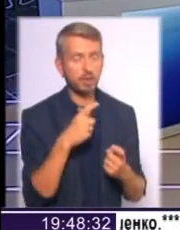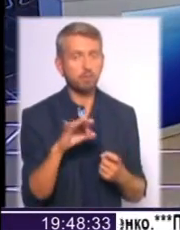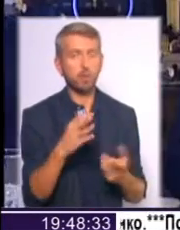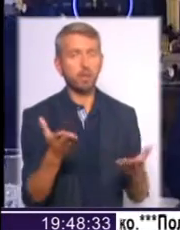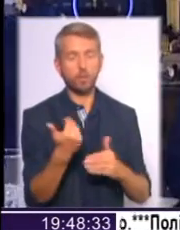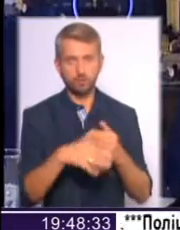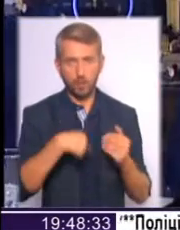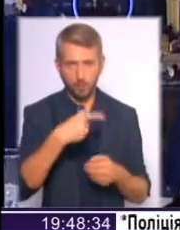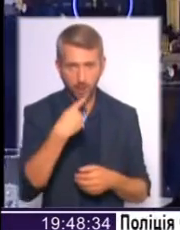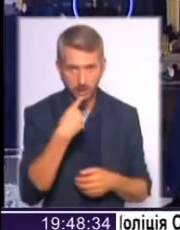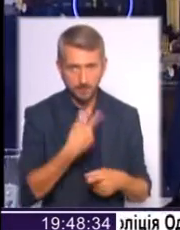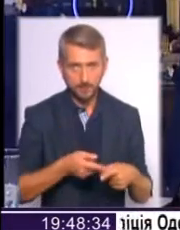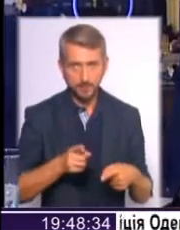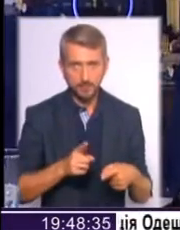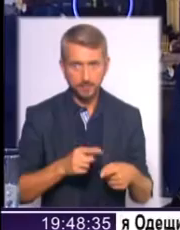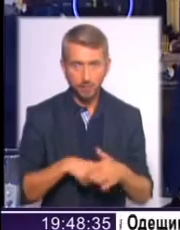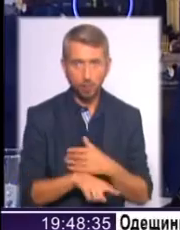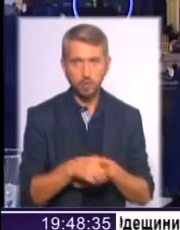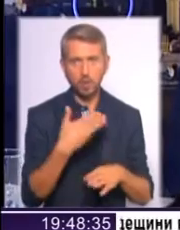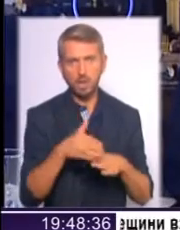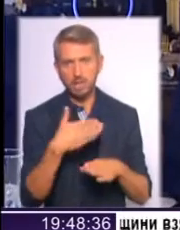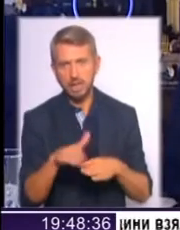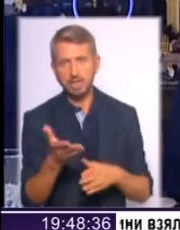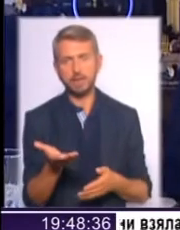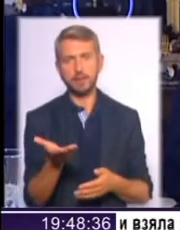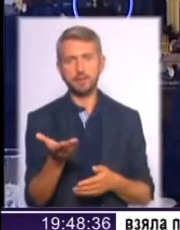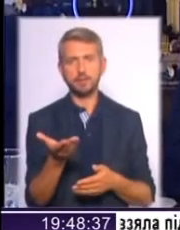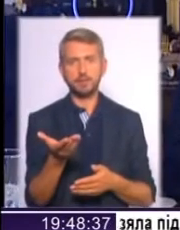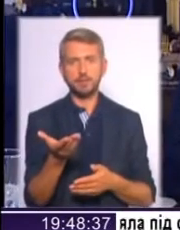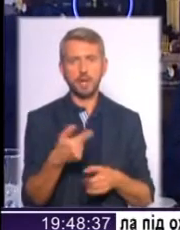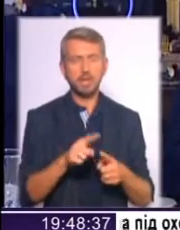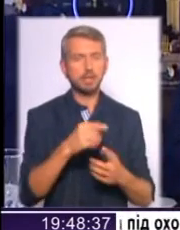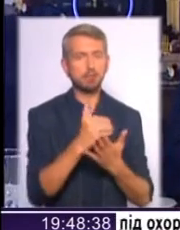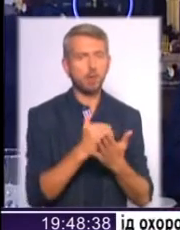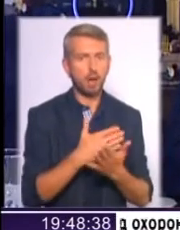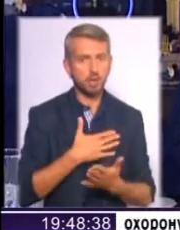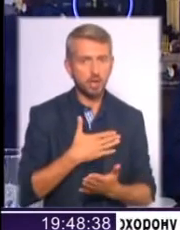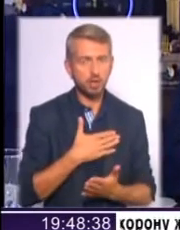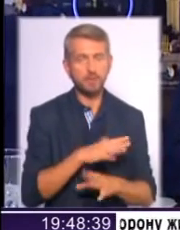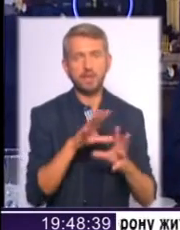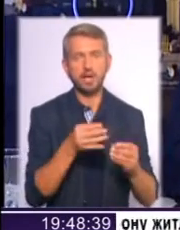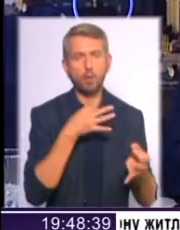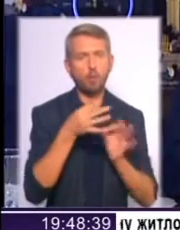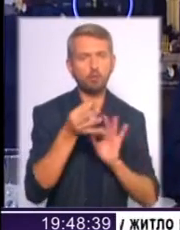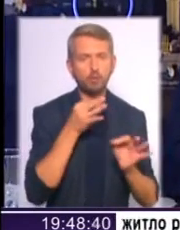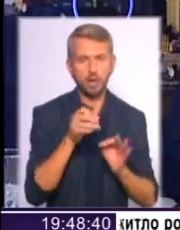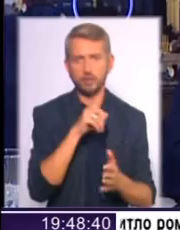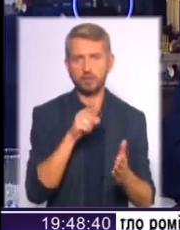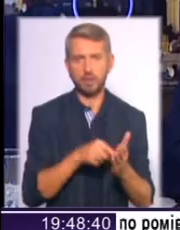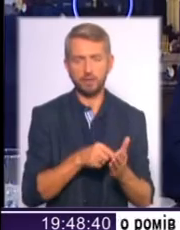ми вже говорили, тобто кредити, тобто ці програми наші і взагалі консультації з приводу